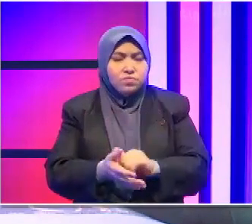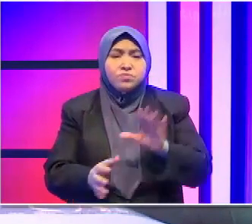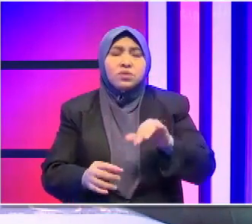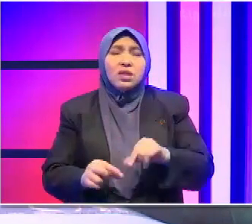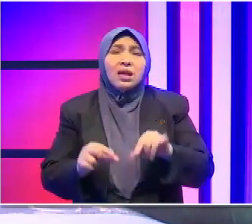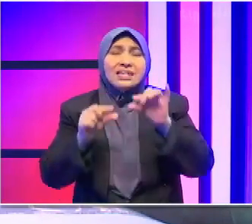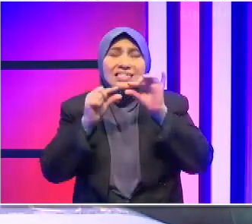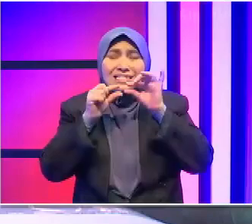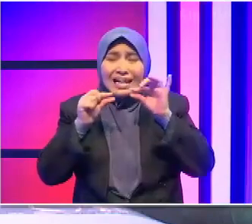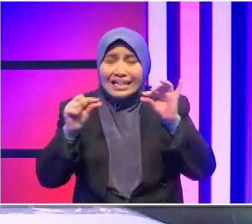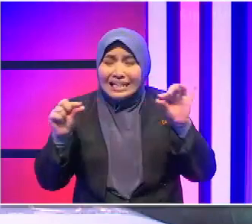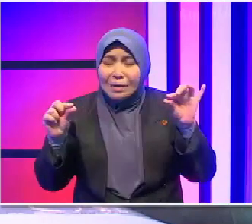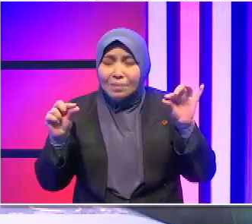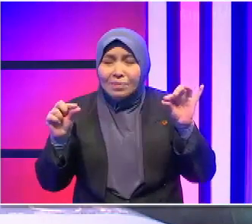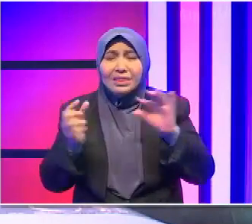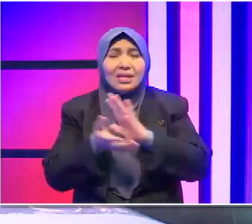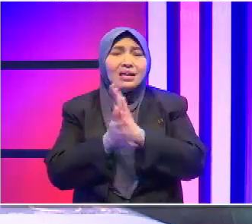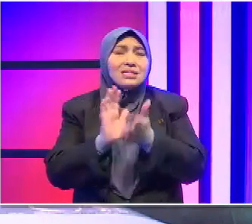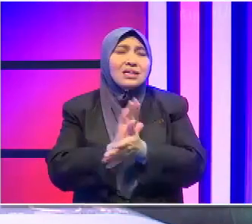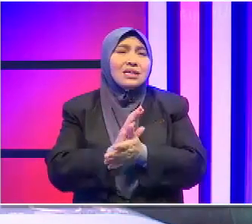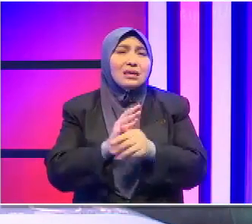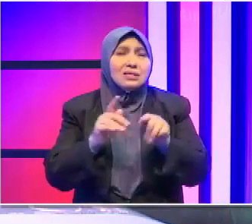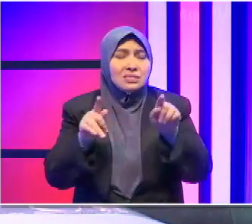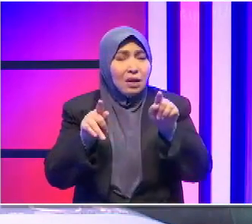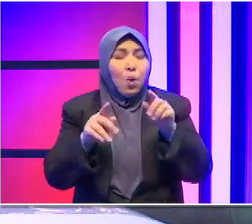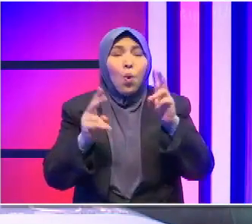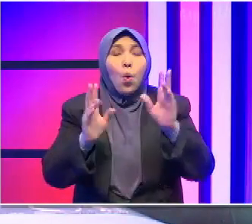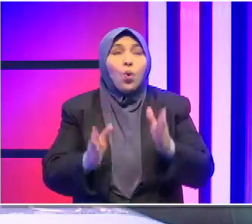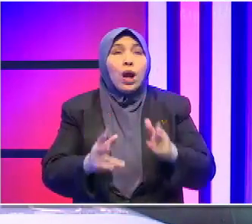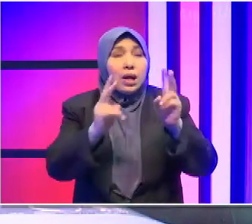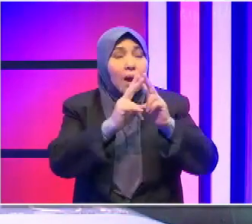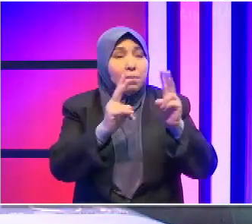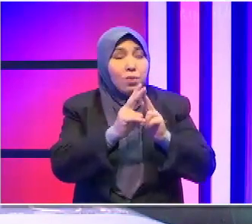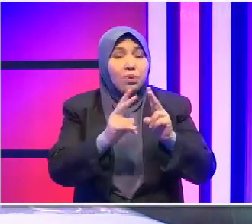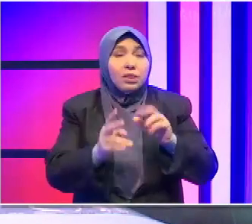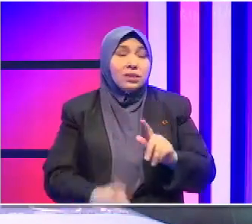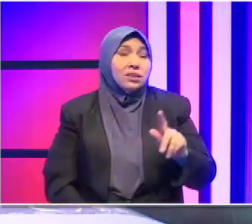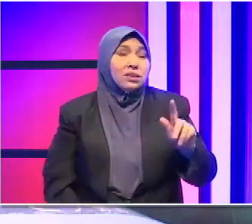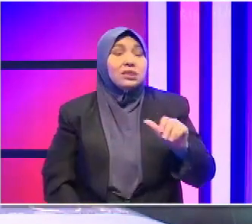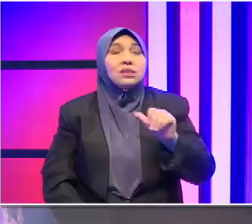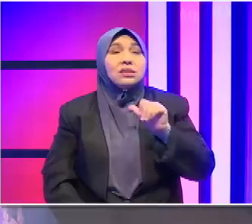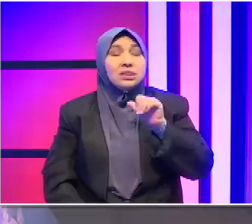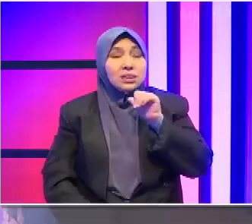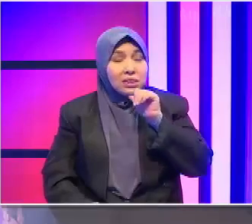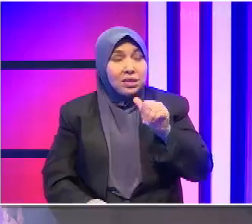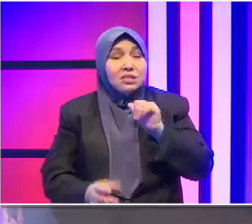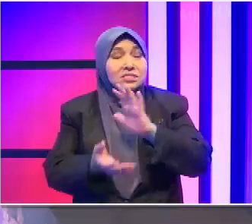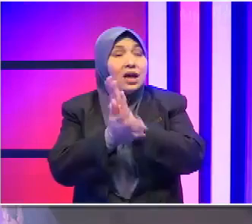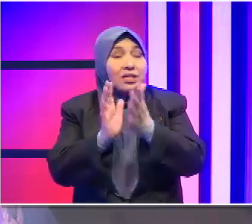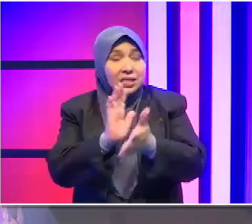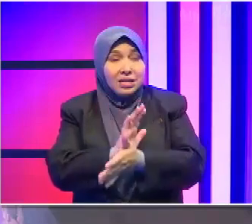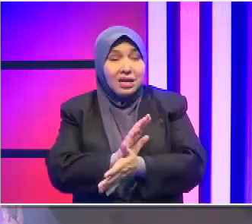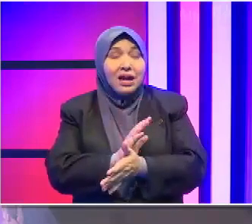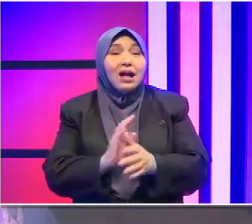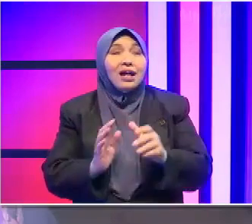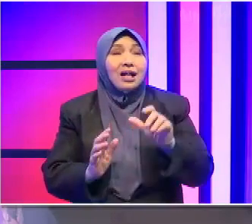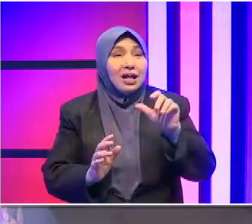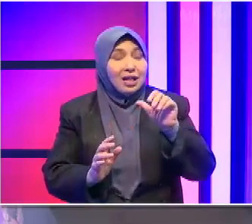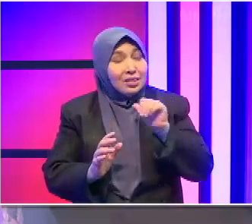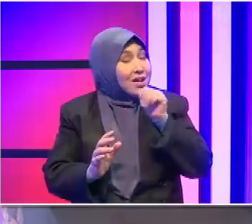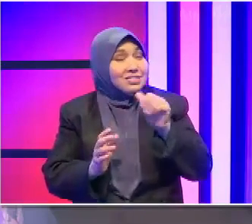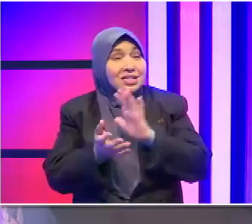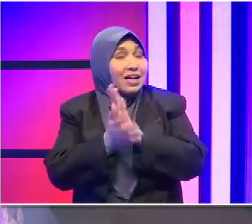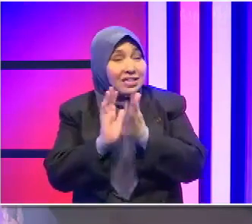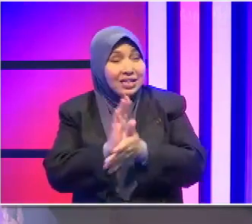nipis ajd Hai Jadi kalau Om kampus Yai toge radojko ada Jadi